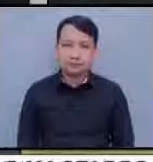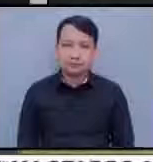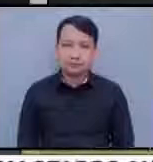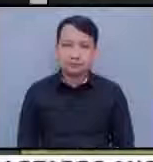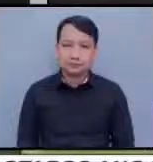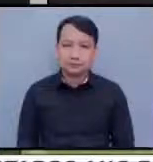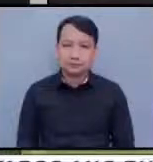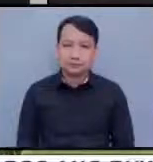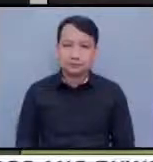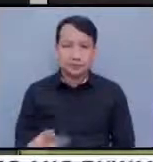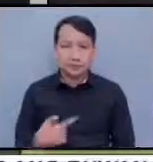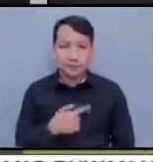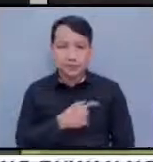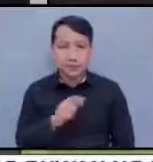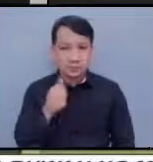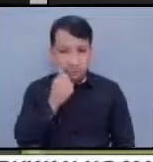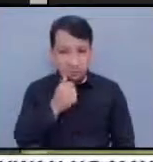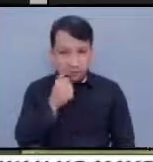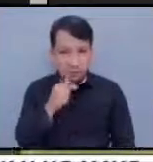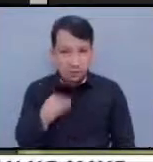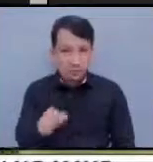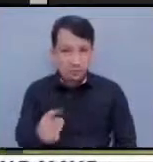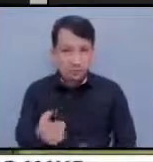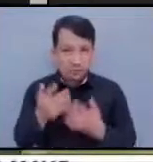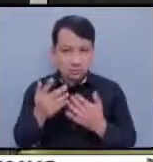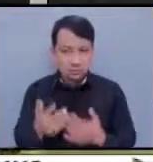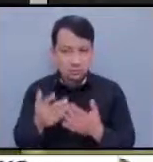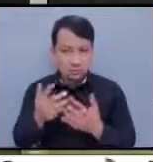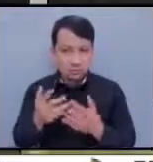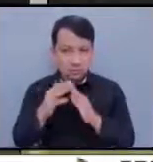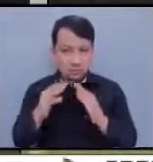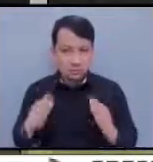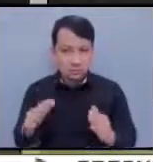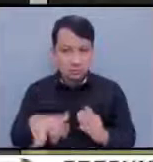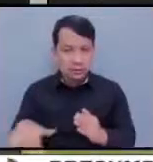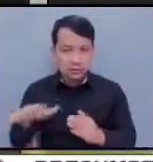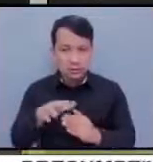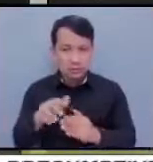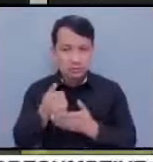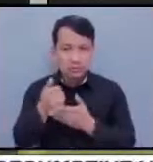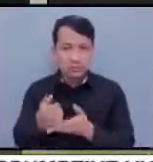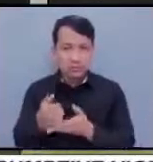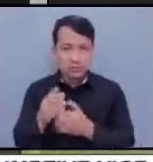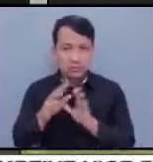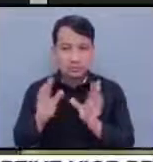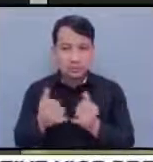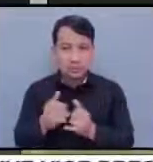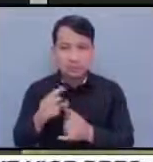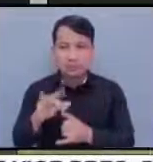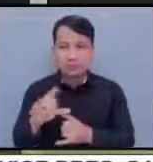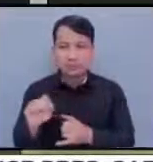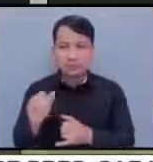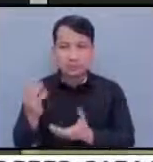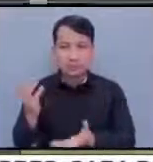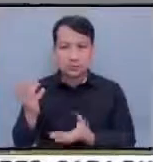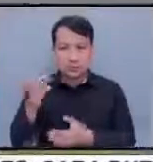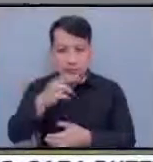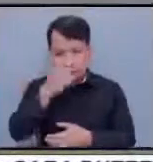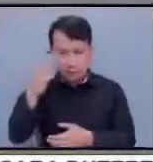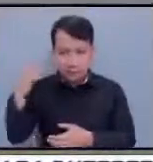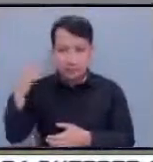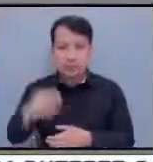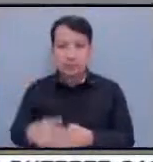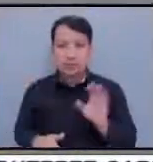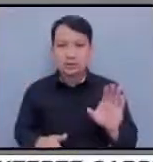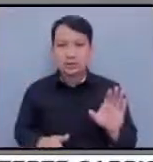Sugatan ng isang babae matapos masunog ang inuupang bahay sa isang subdivision sa barangay Mayamot sa Antipolo, Rizal. Ang biktima na